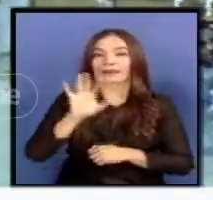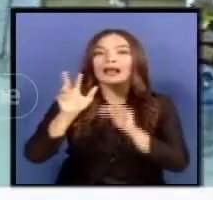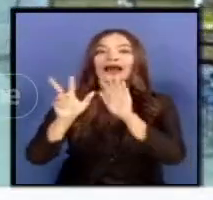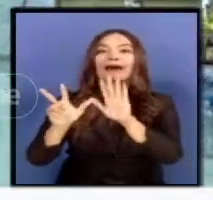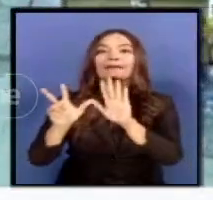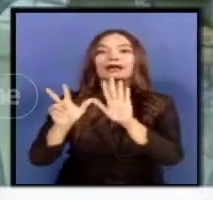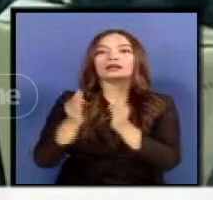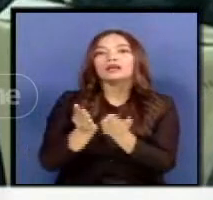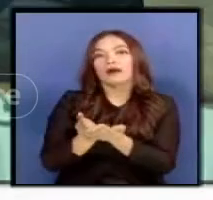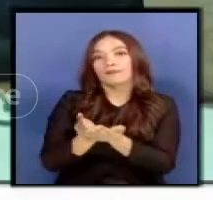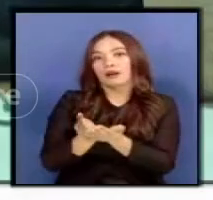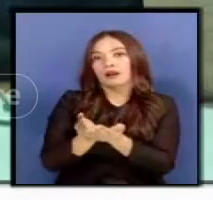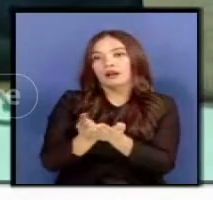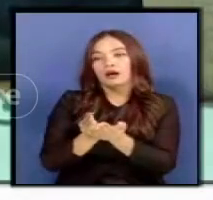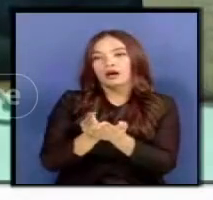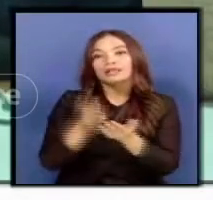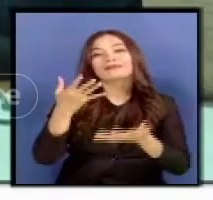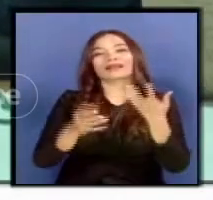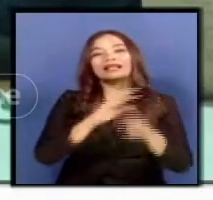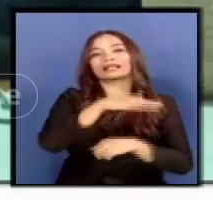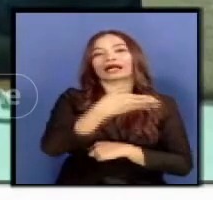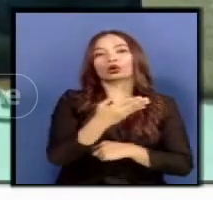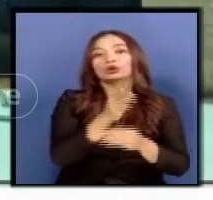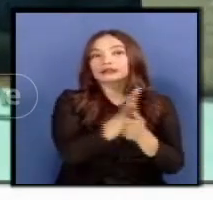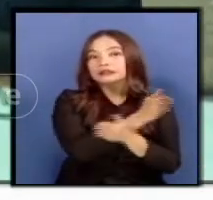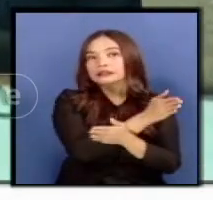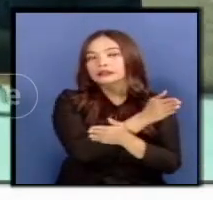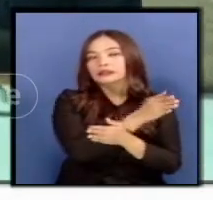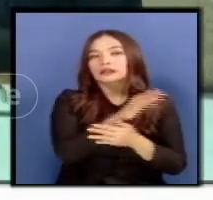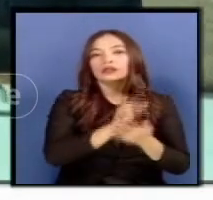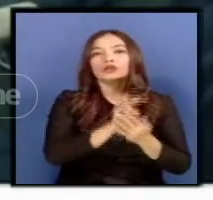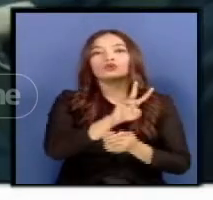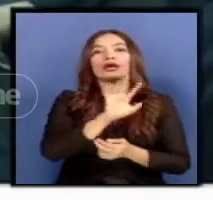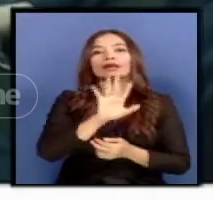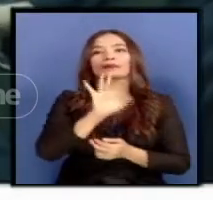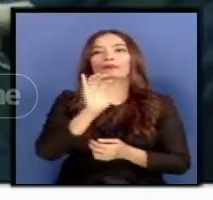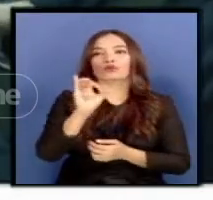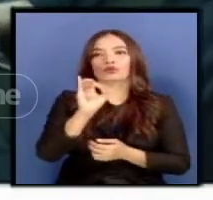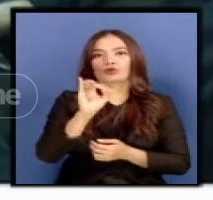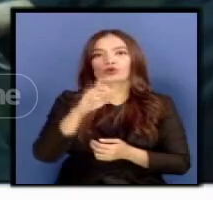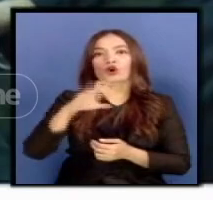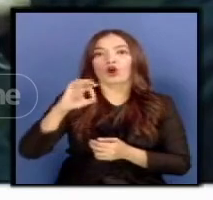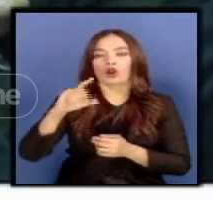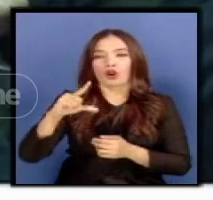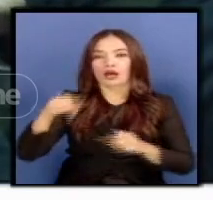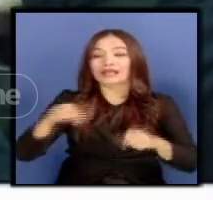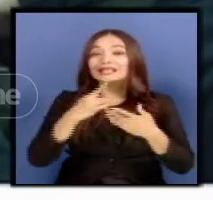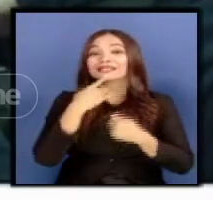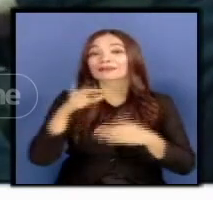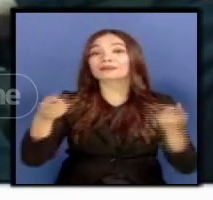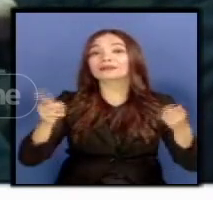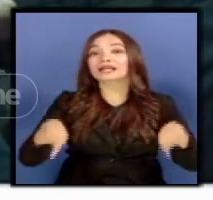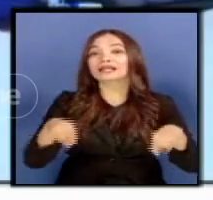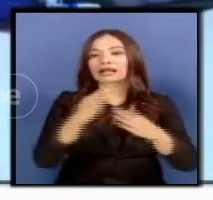258 call dibandingkan dengan tahun lalu sebanyak 250 call. Dan itu juga mengalami